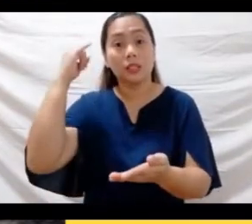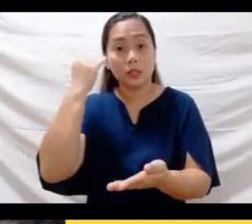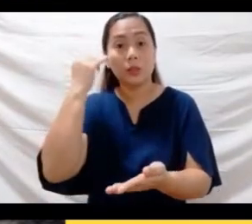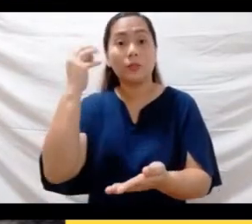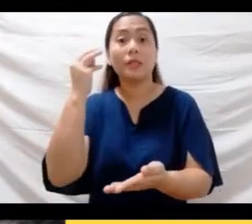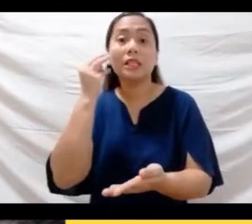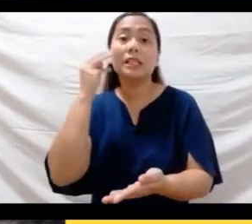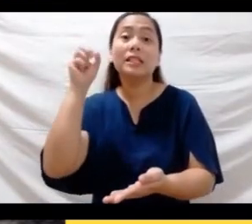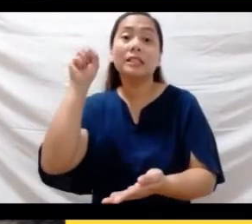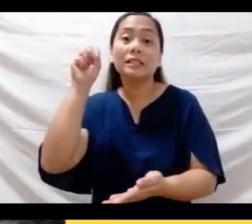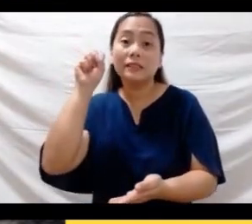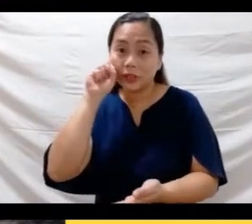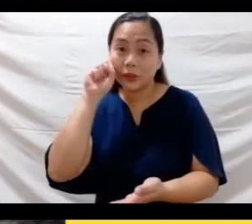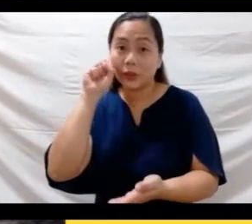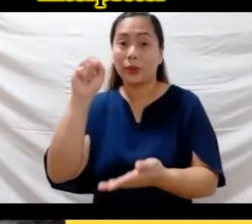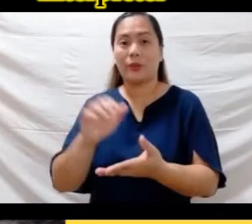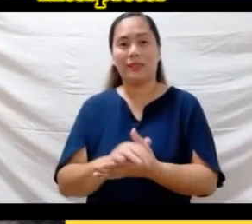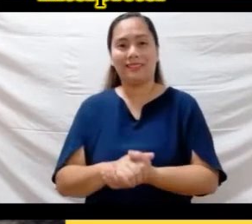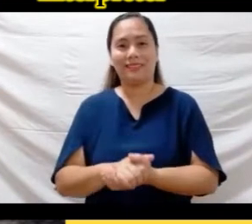Salvador.